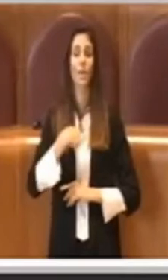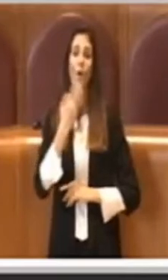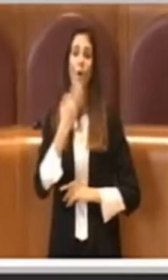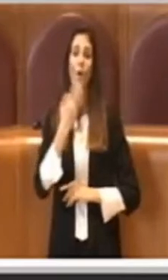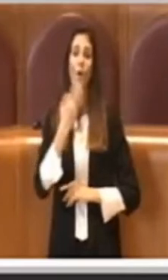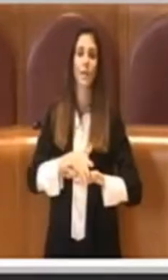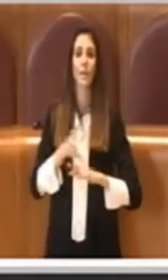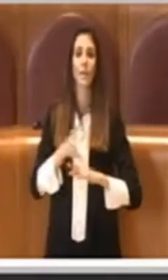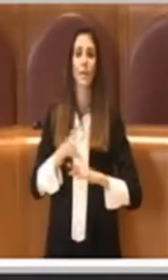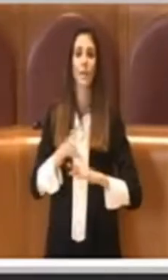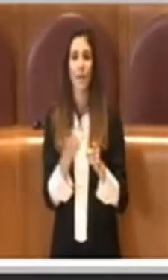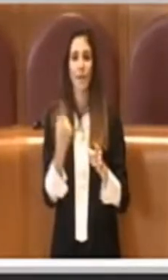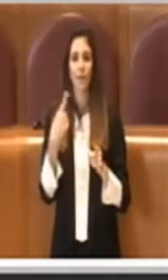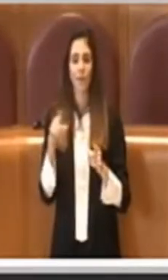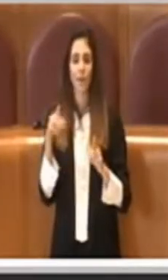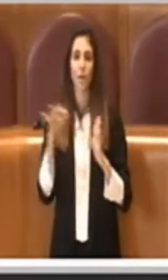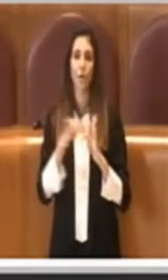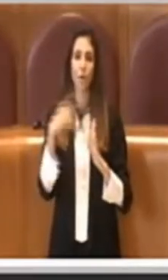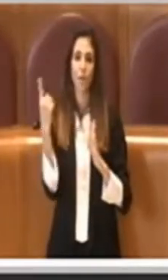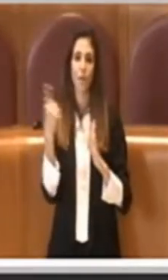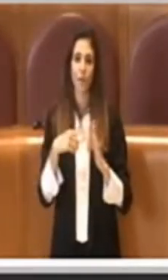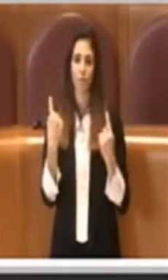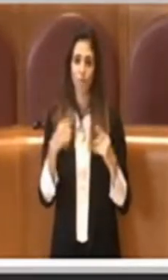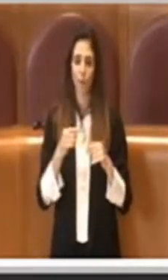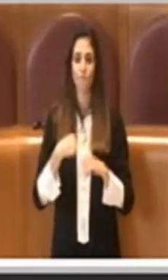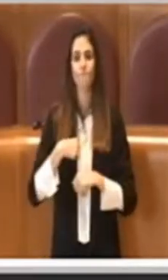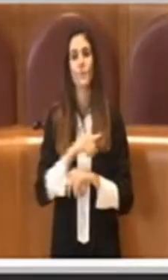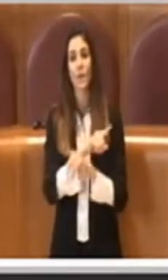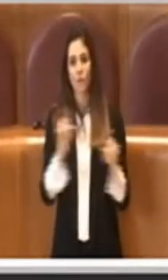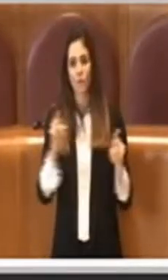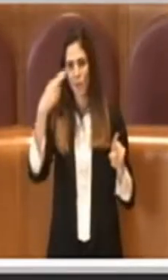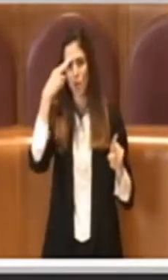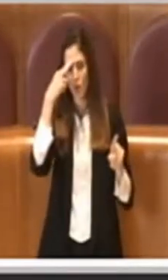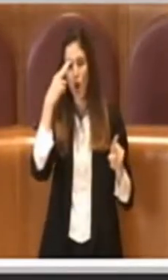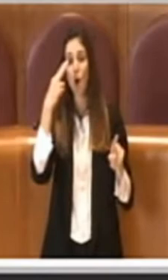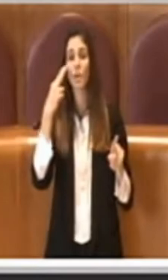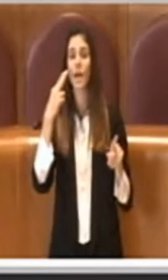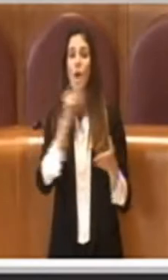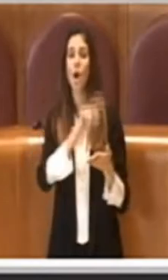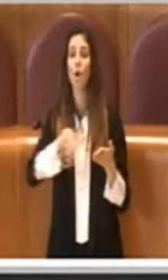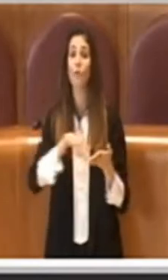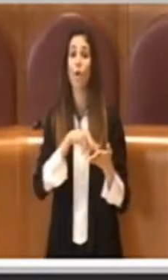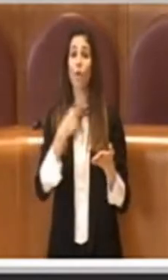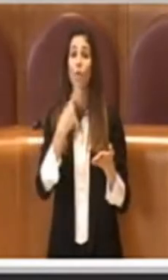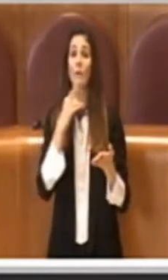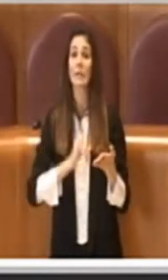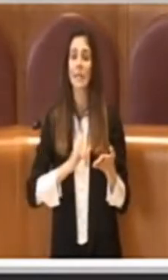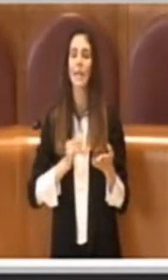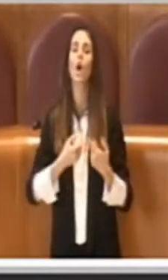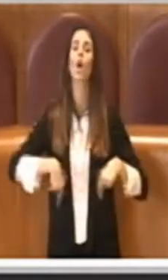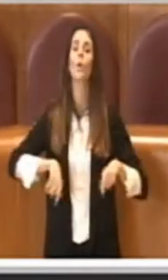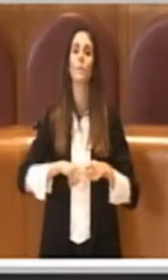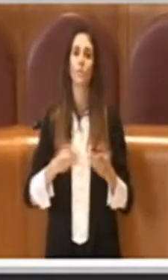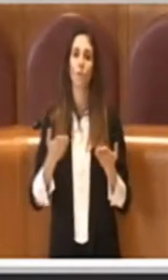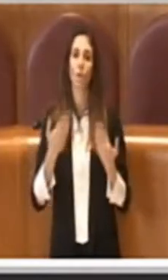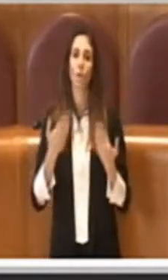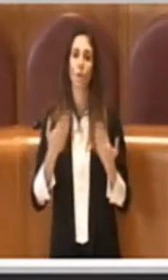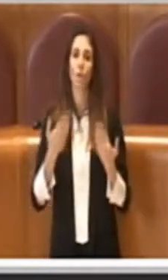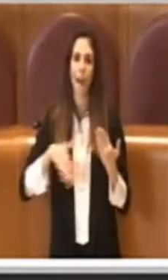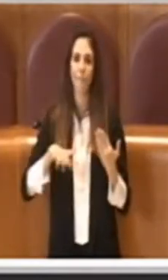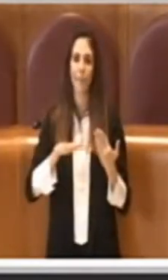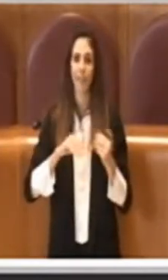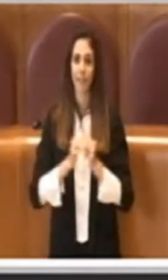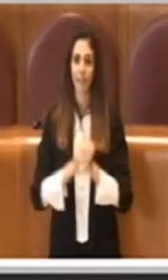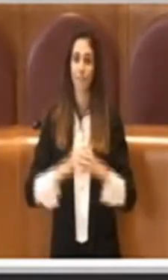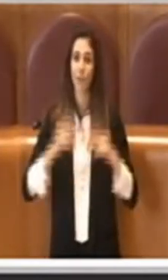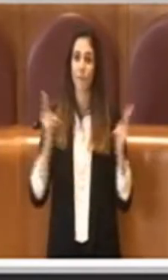Questo ordine del giorno, come appunto ha ricordato, votato dalla Commissione Ambiente, e sappiamo